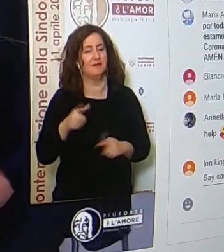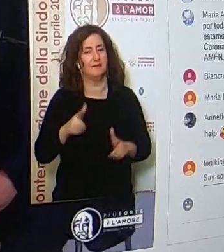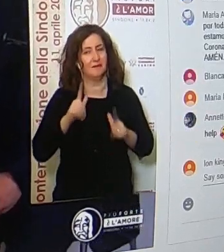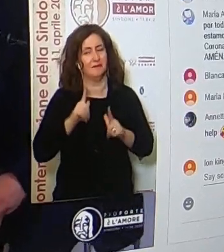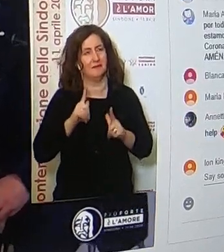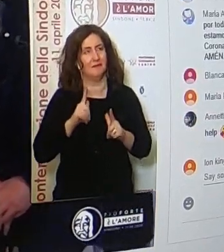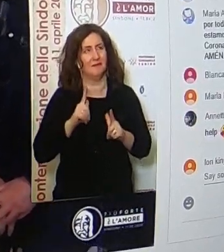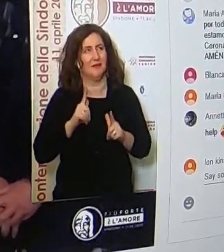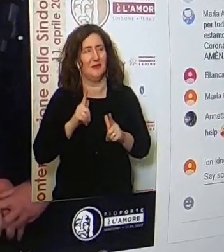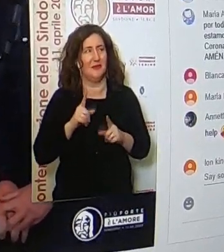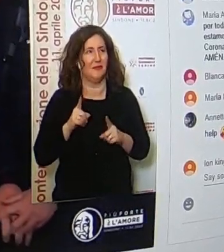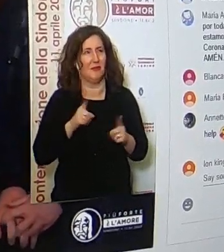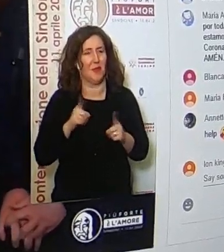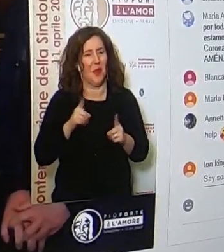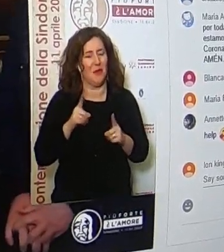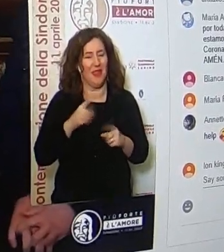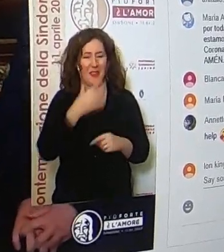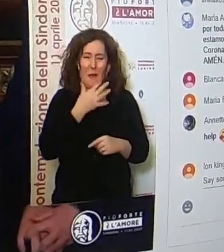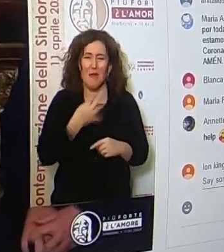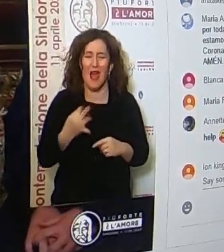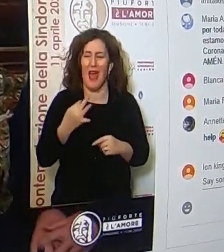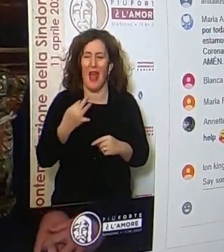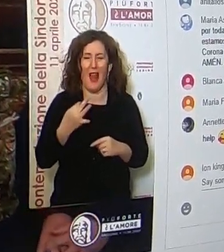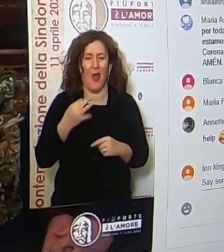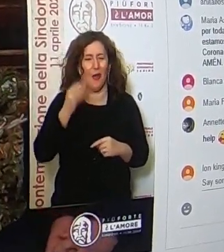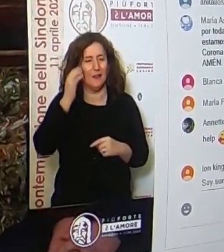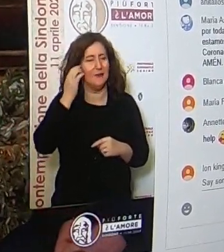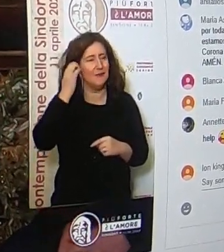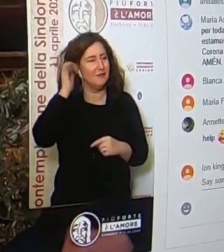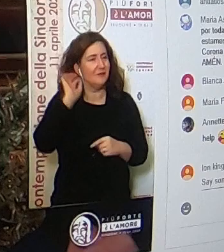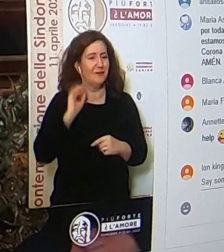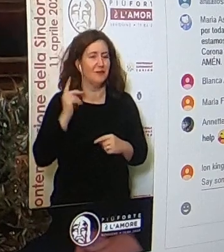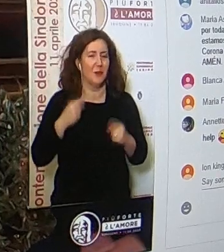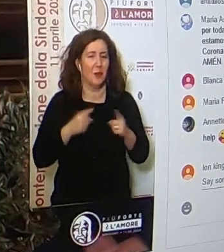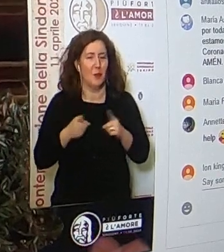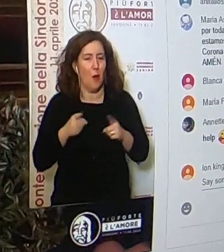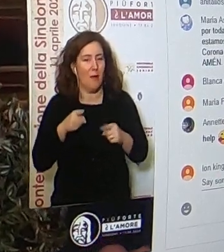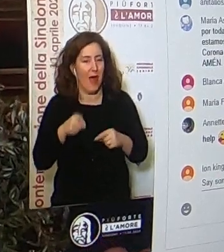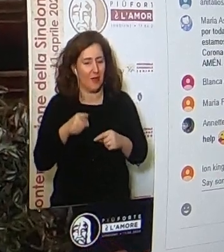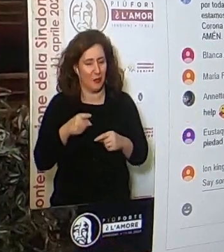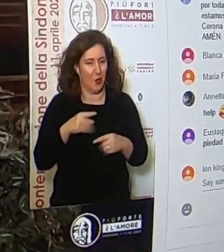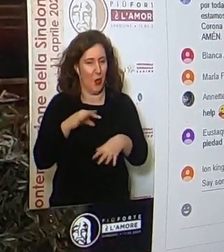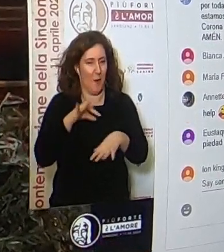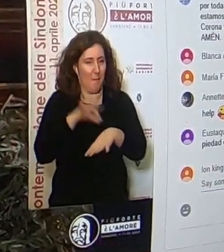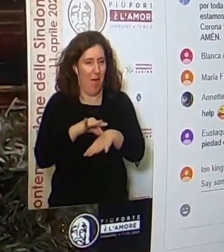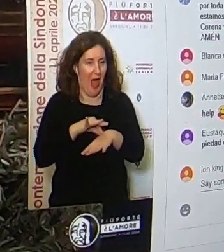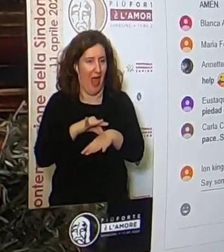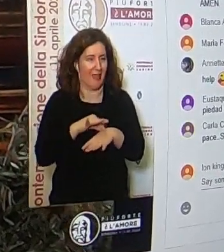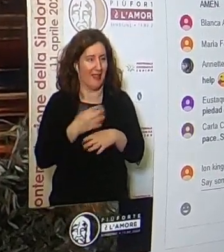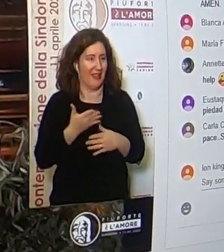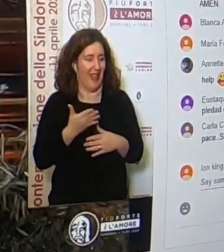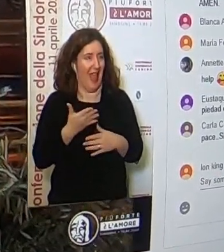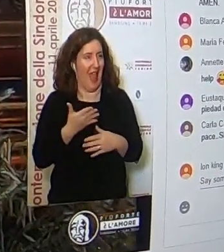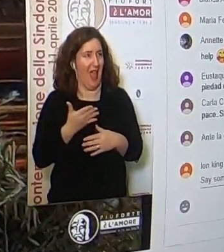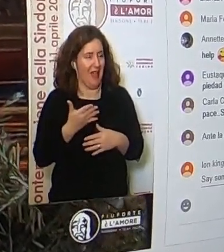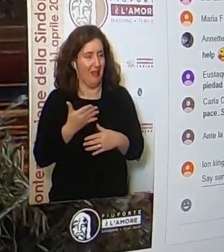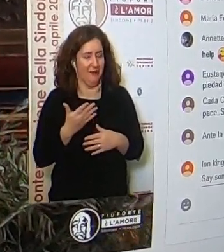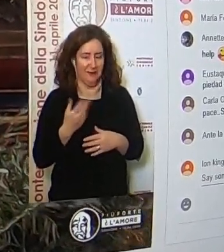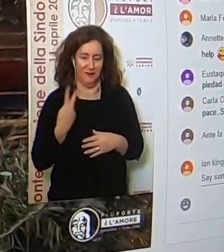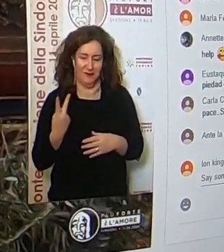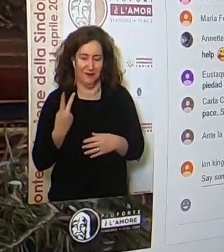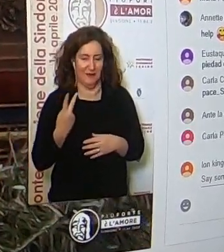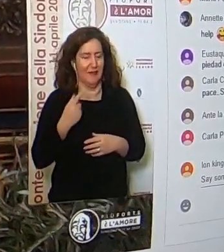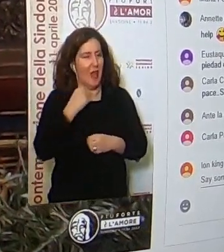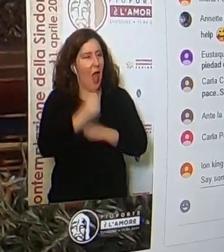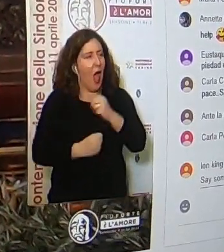momento, per così dire, lieto, no? Vivere in tempo della malattia anche un momento quale